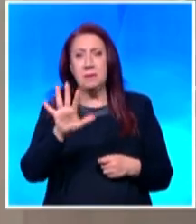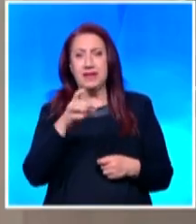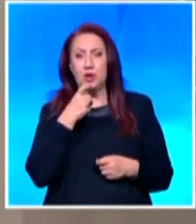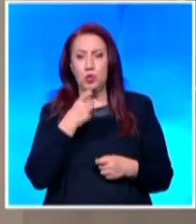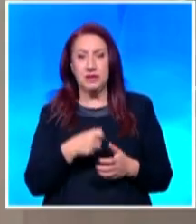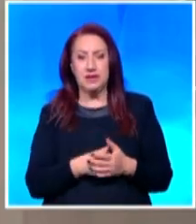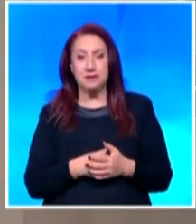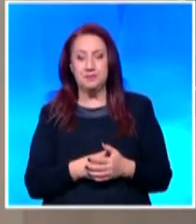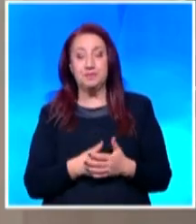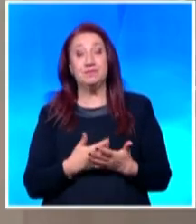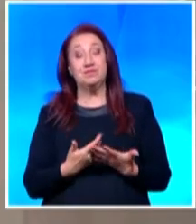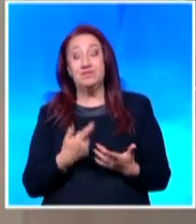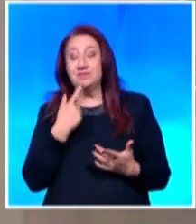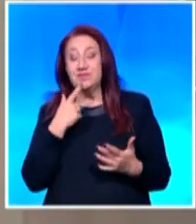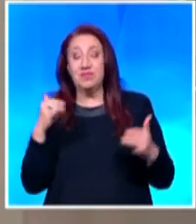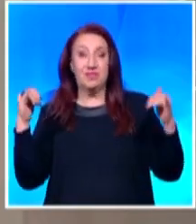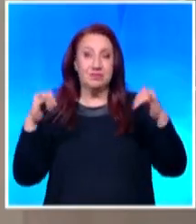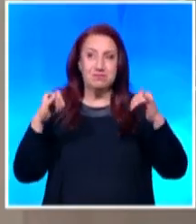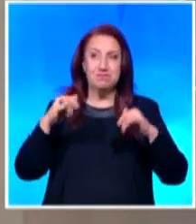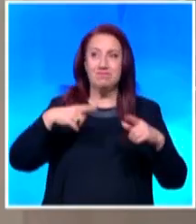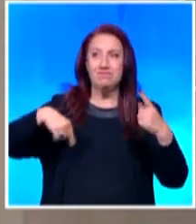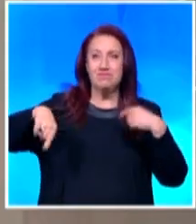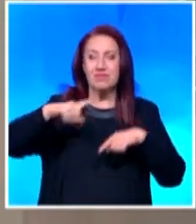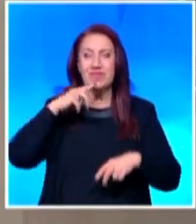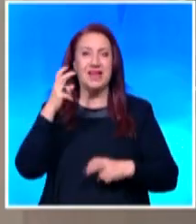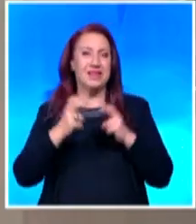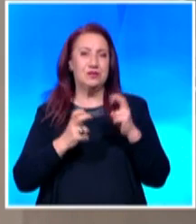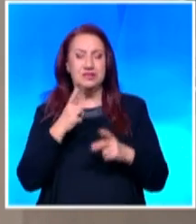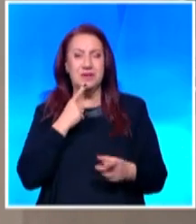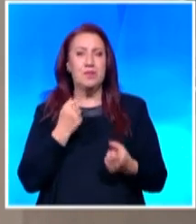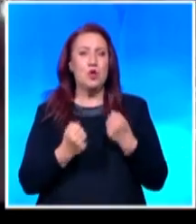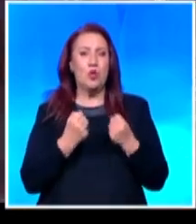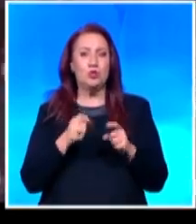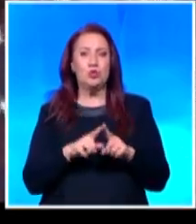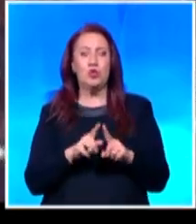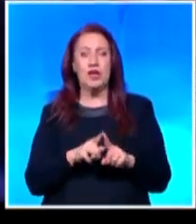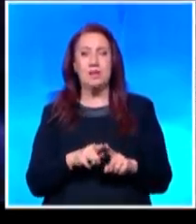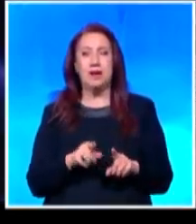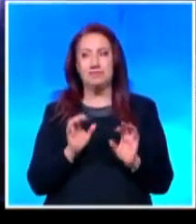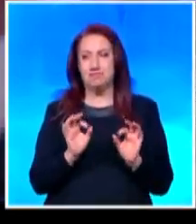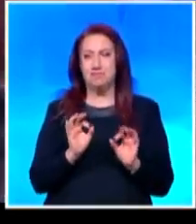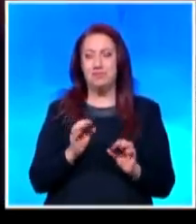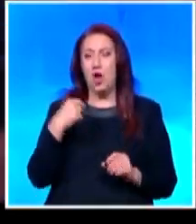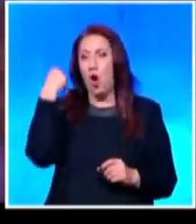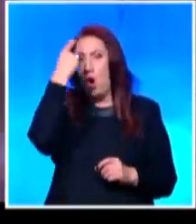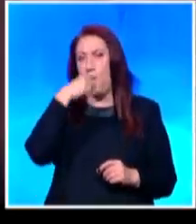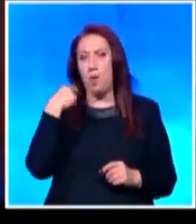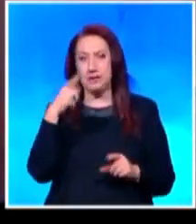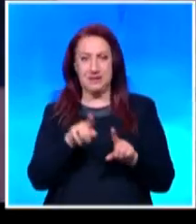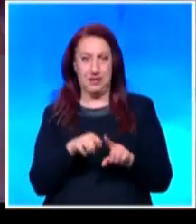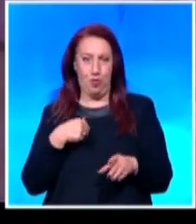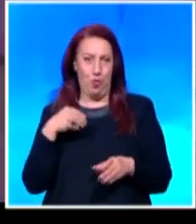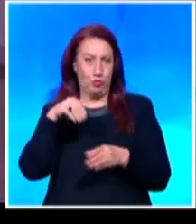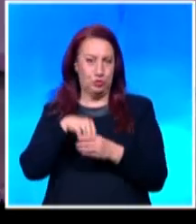Докато развлекателната индустрия е една форма на капитализъм, е трудно да има много персонажи като мой. Но мисля, че киното все още може да има важна